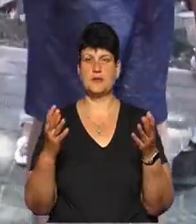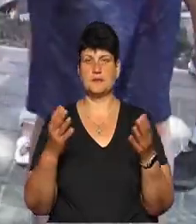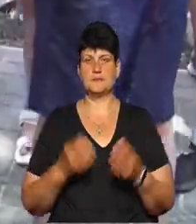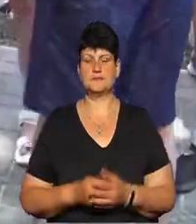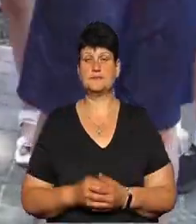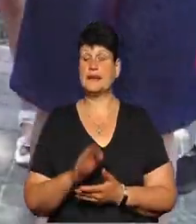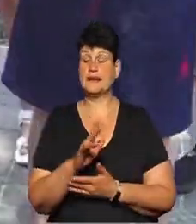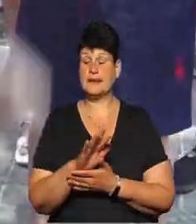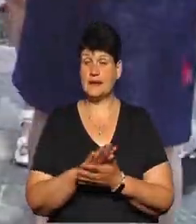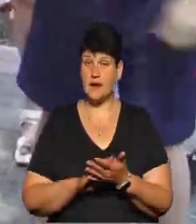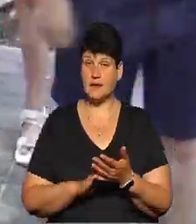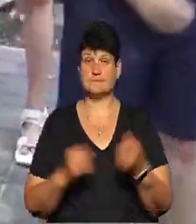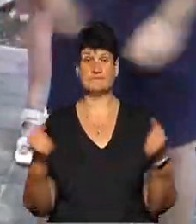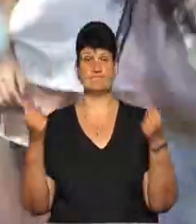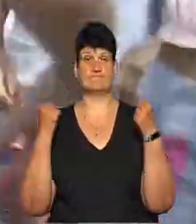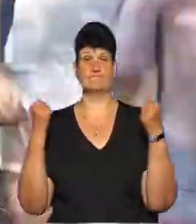Далі руханка.